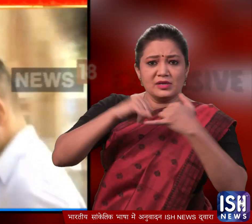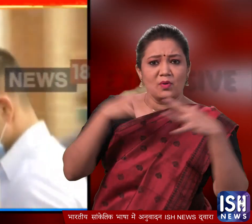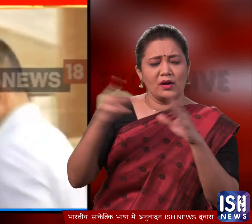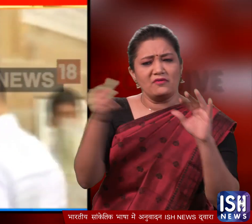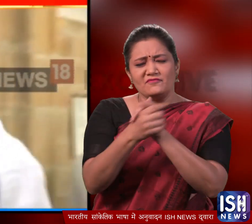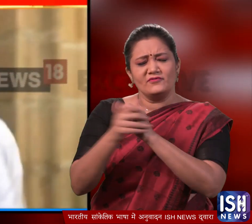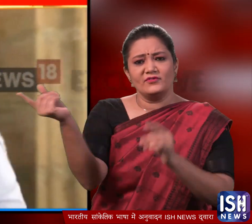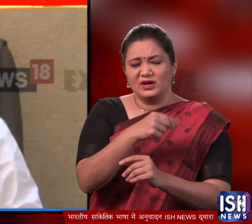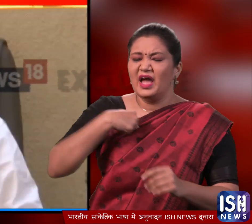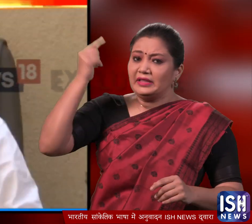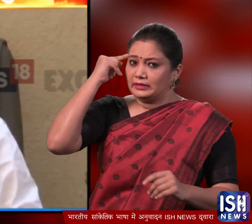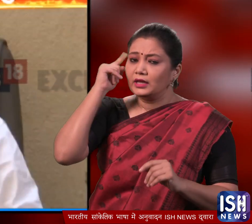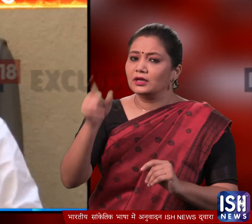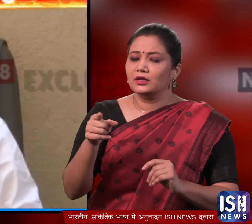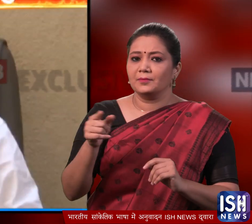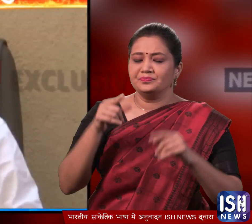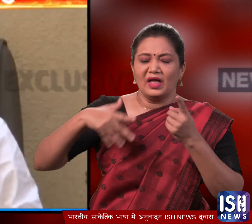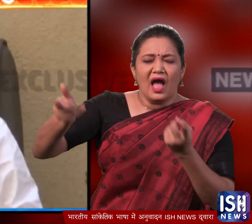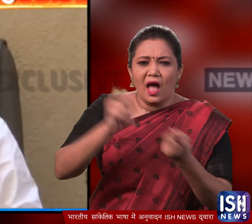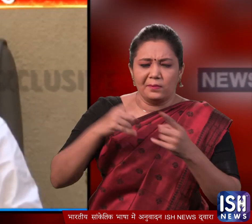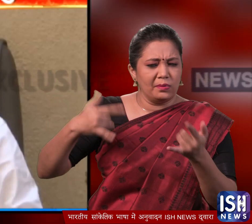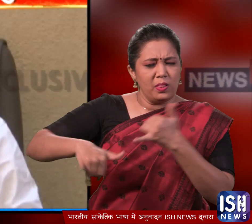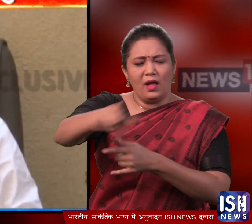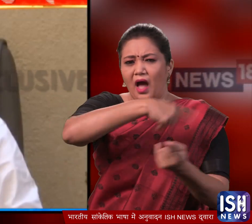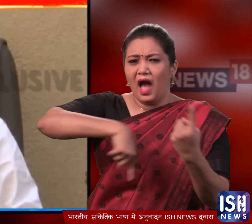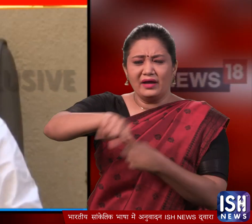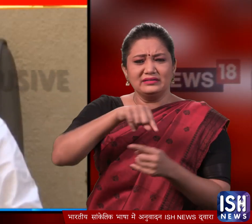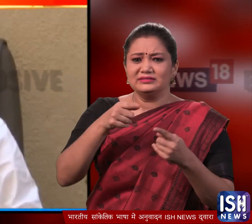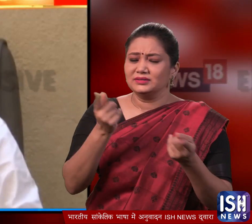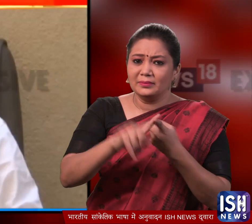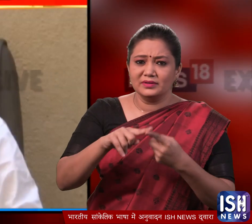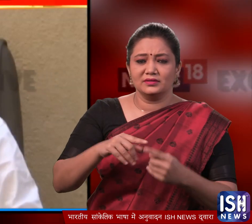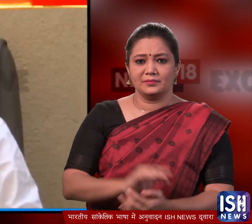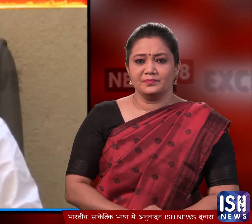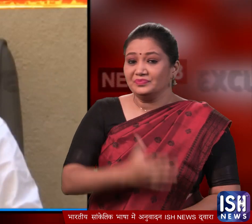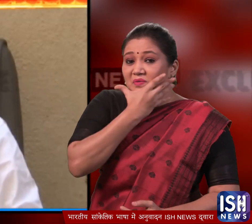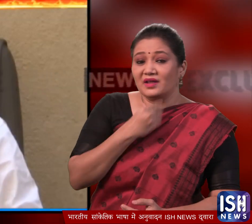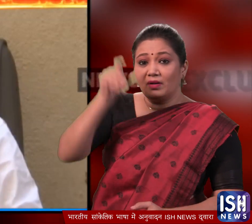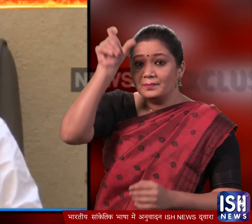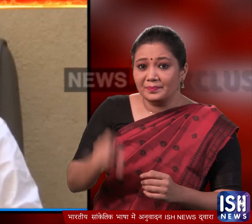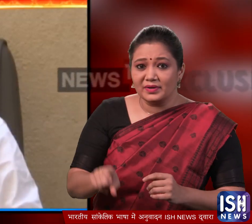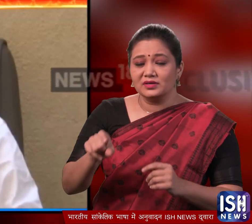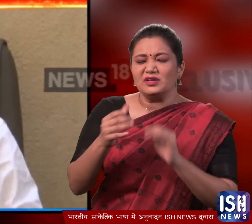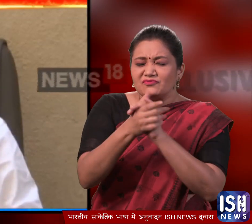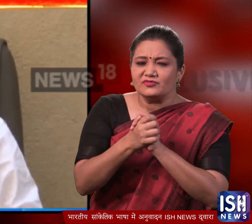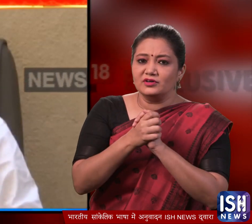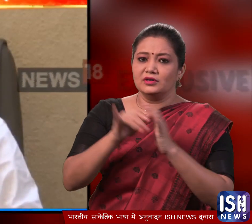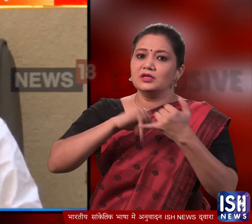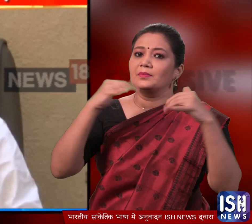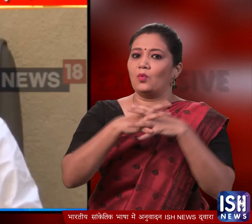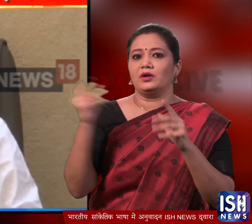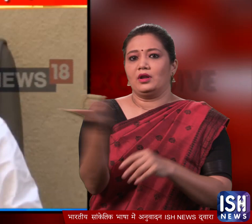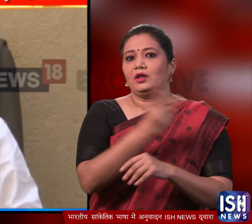समीर वानखेड़े का नाम जोड़ दिया। हमें लगता है कि इस पूरे खेल में जो दाढ़ी वाला है उसकी